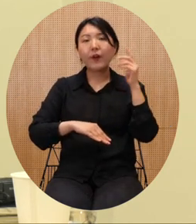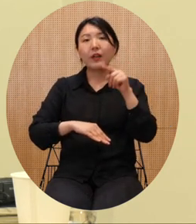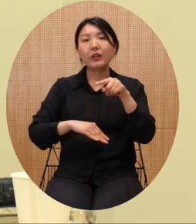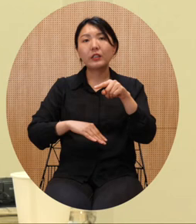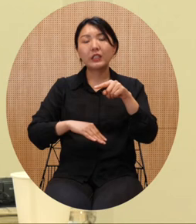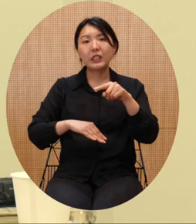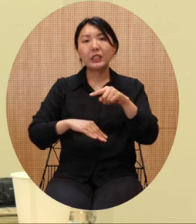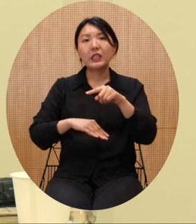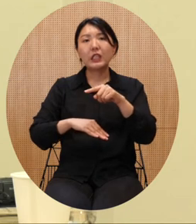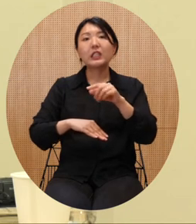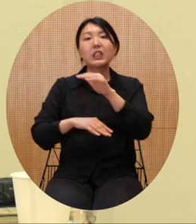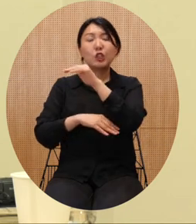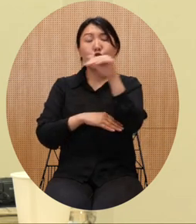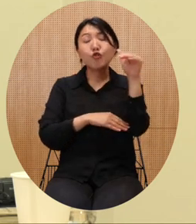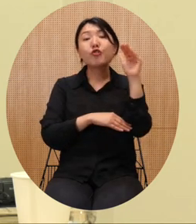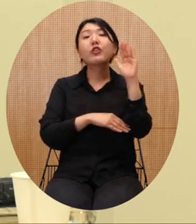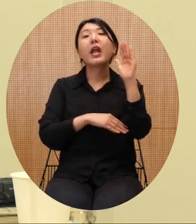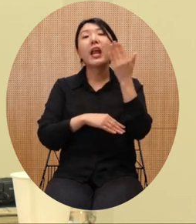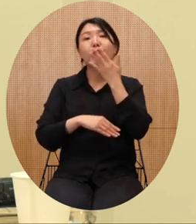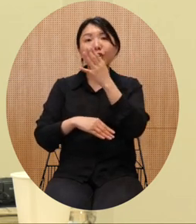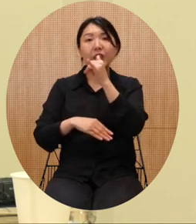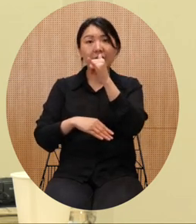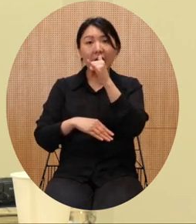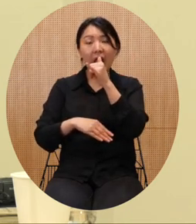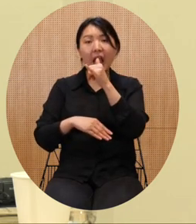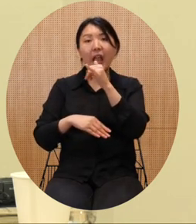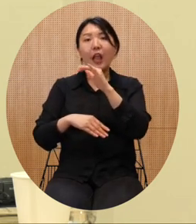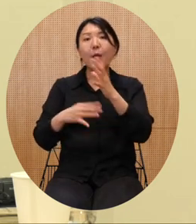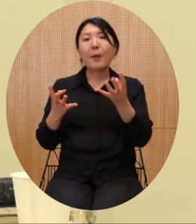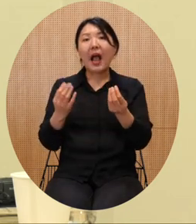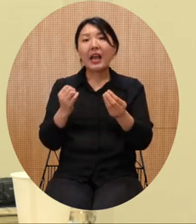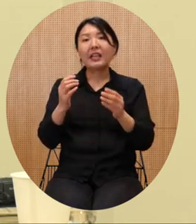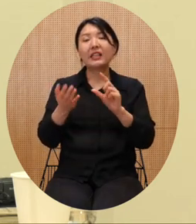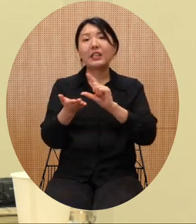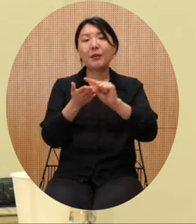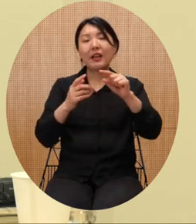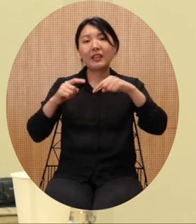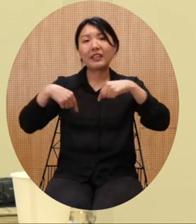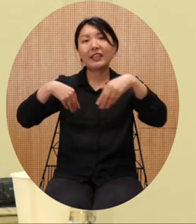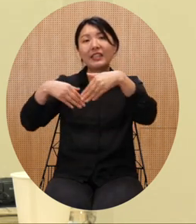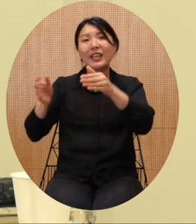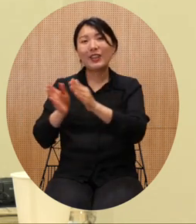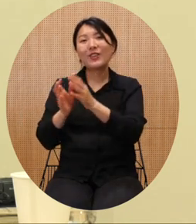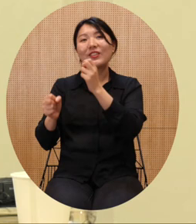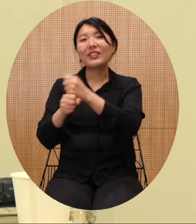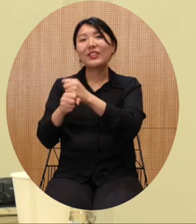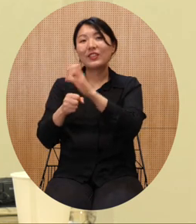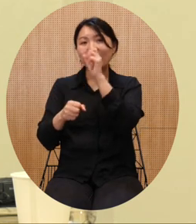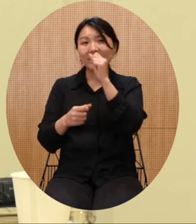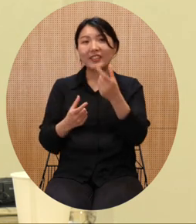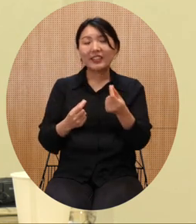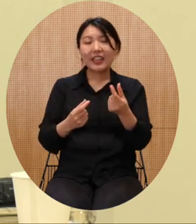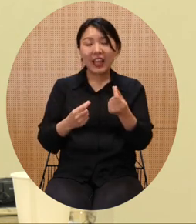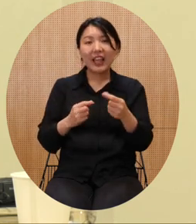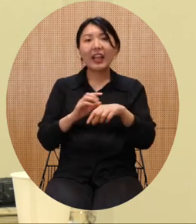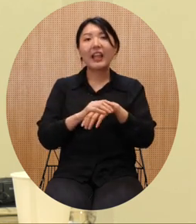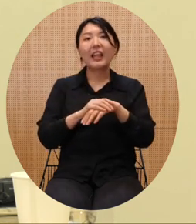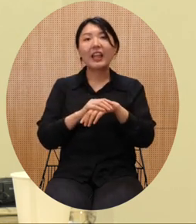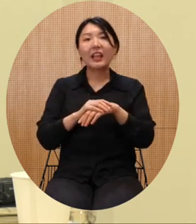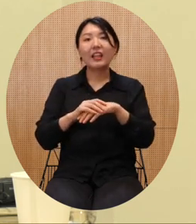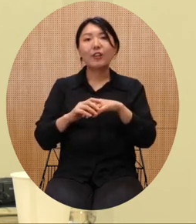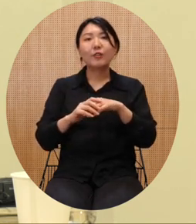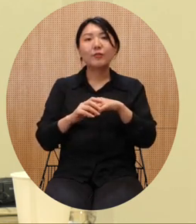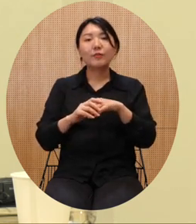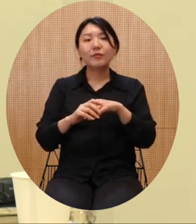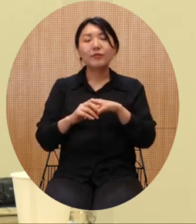있는 그러한 고민들이 많은 지자체들이 같이 했으면 좋겠습니다. 안전하게 다른 데서 성공했던 모델 그대로 따서 하는